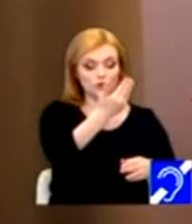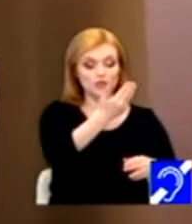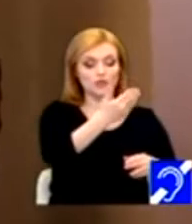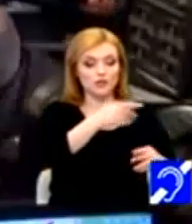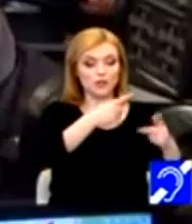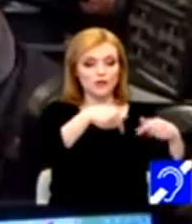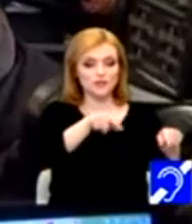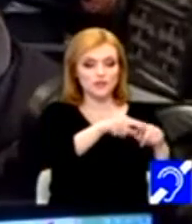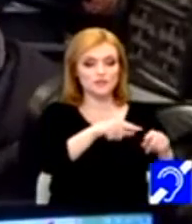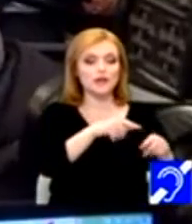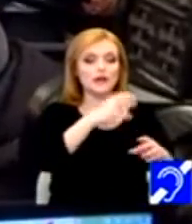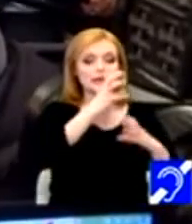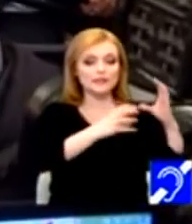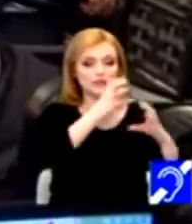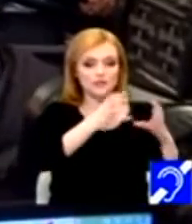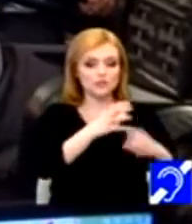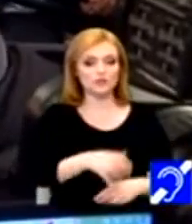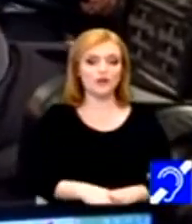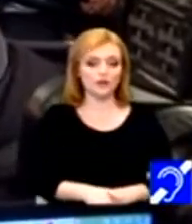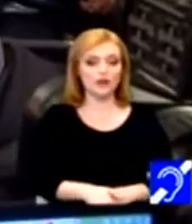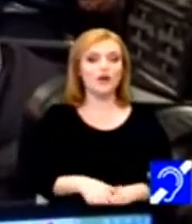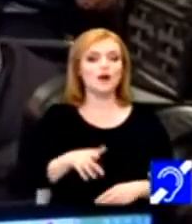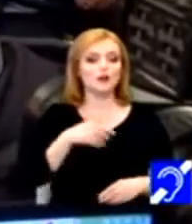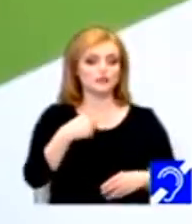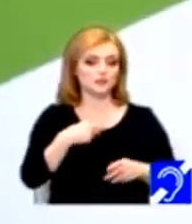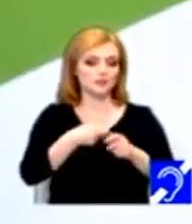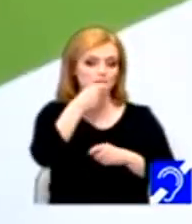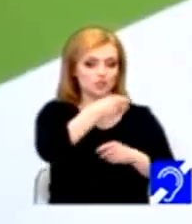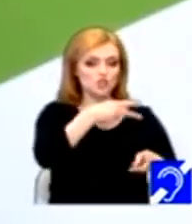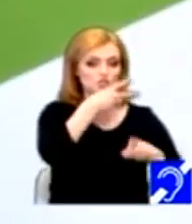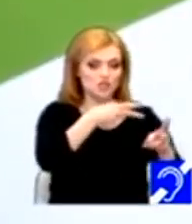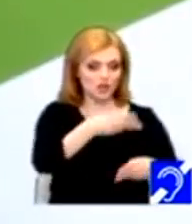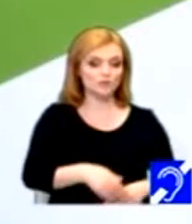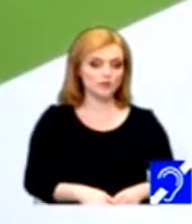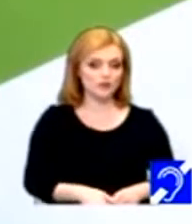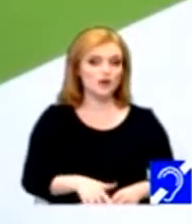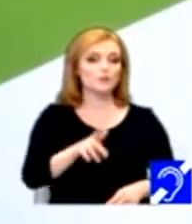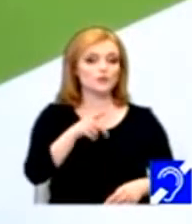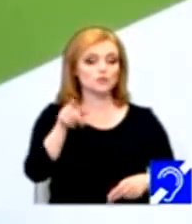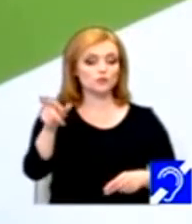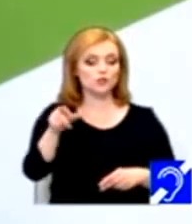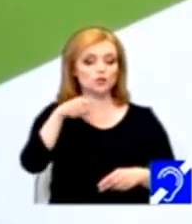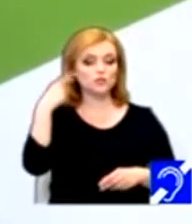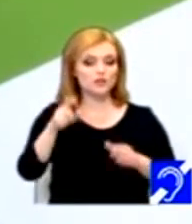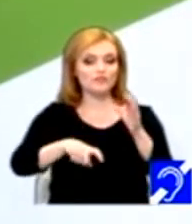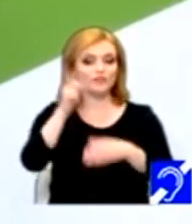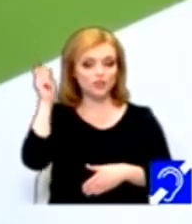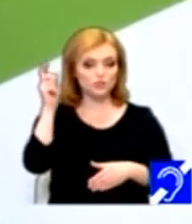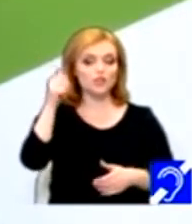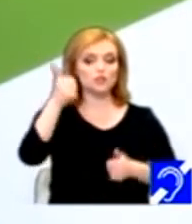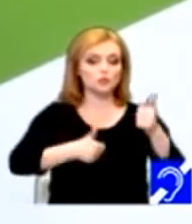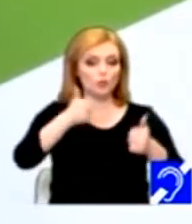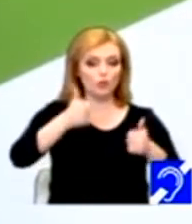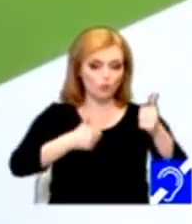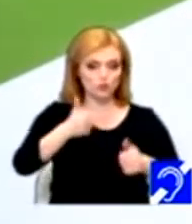El a precizat că acțiunea va fi pregătită în următoarele 10-15 zile. В рамках сегодняшней дискуссии по поводу 9 октября,